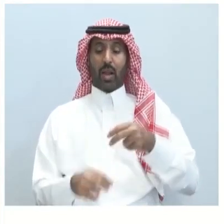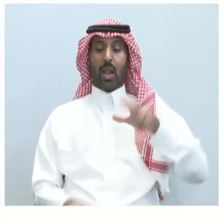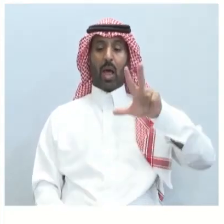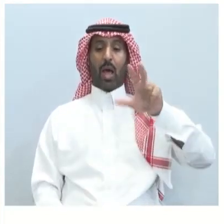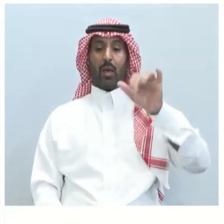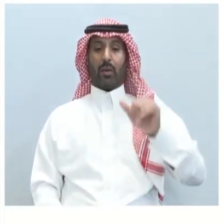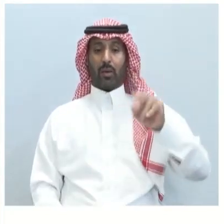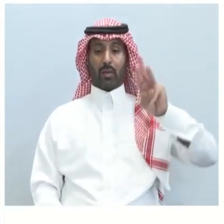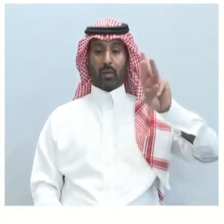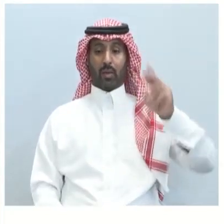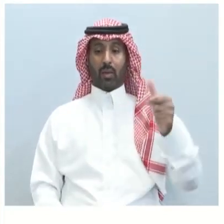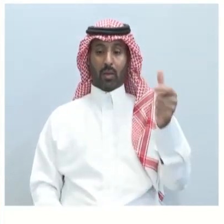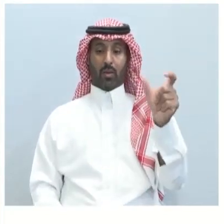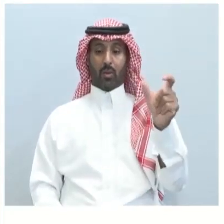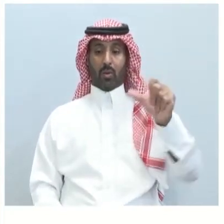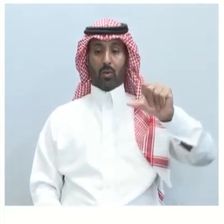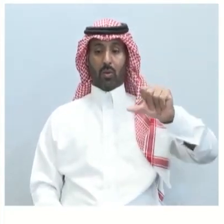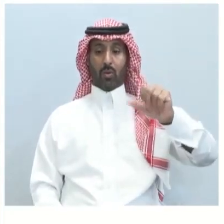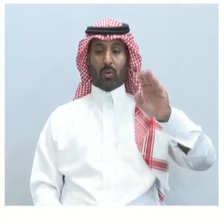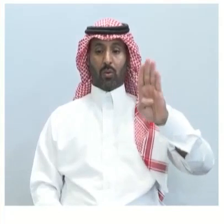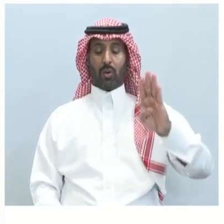ان اي او اتش